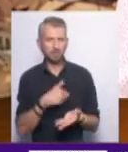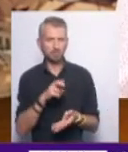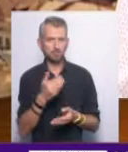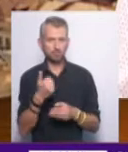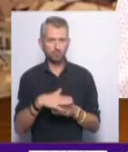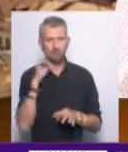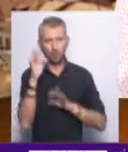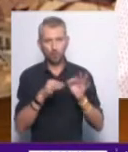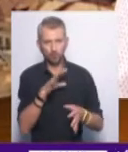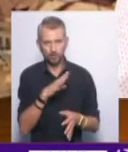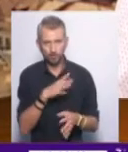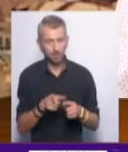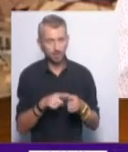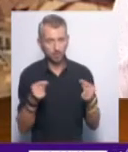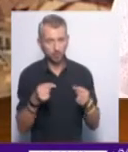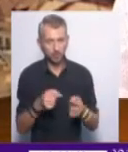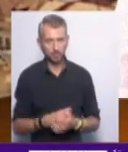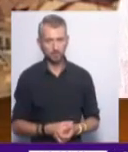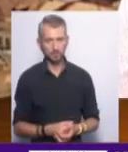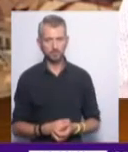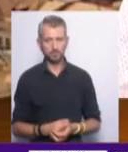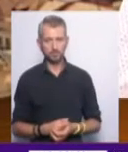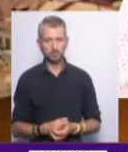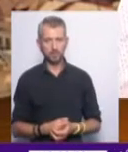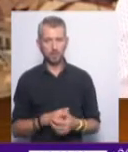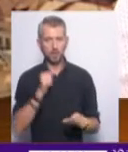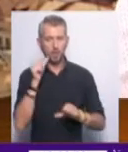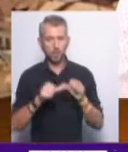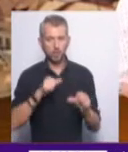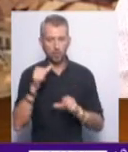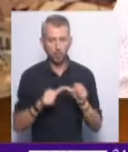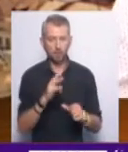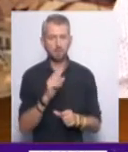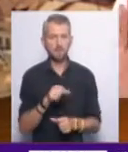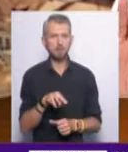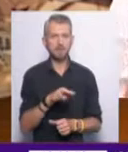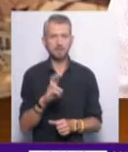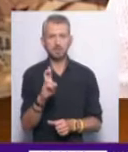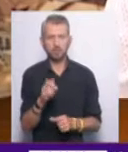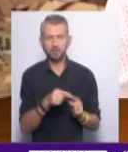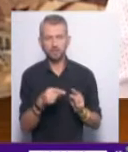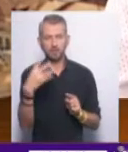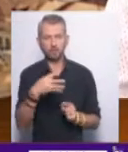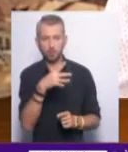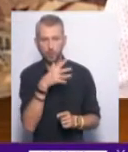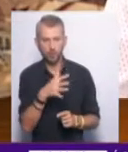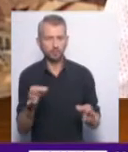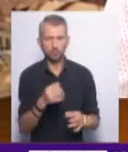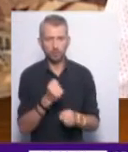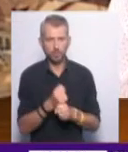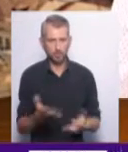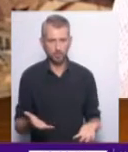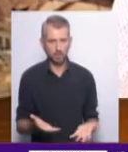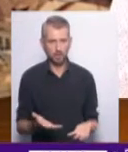космосі з вами були, це однозначно. Роками на Микільських Борщагів за 40 років ну, нічого не